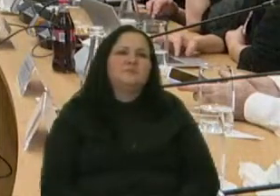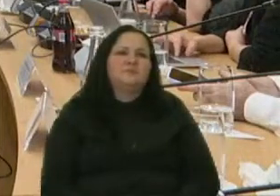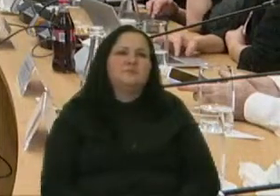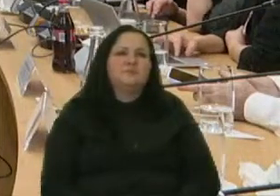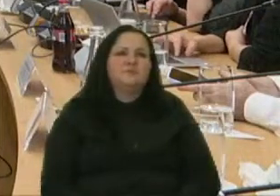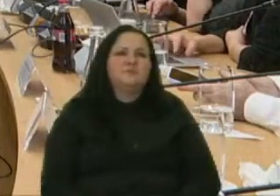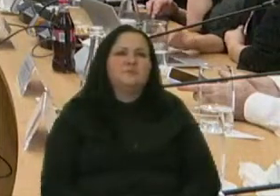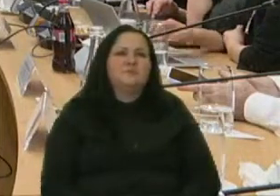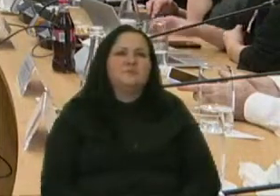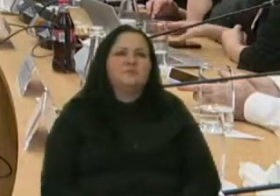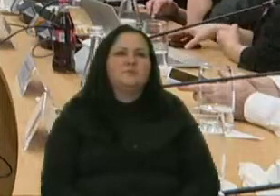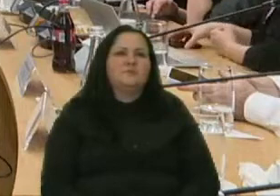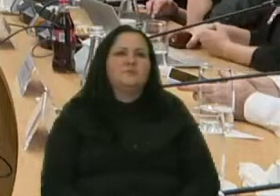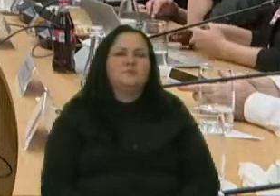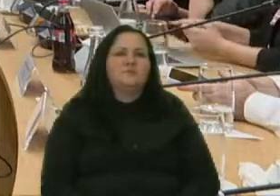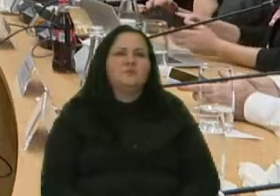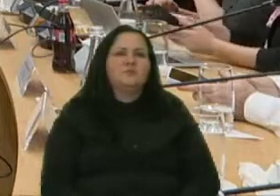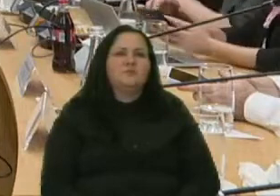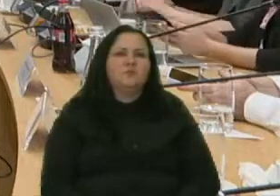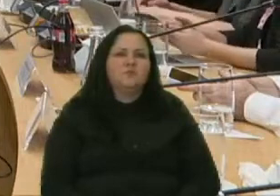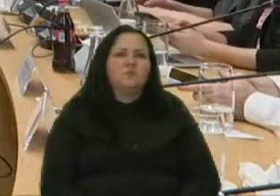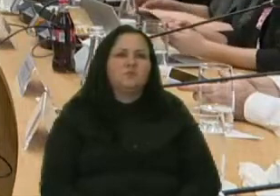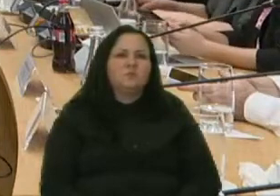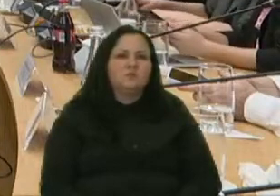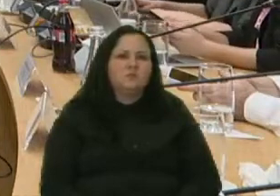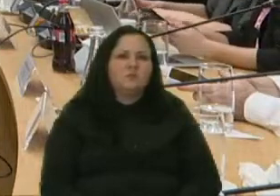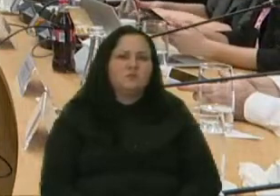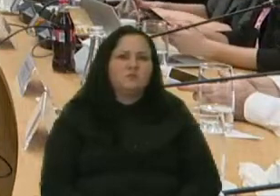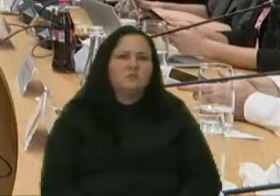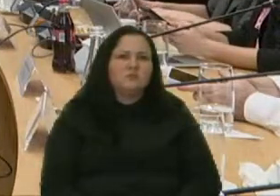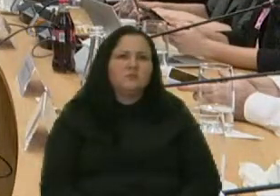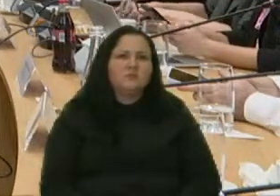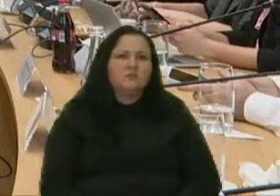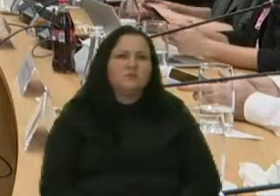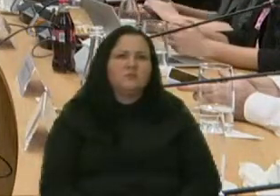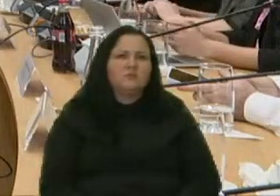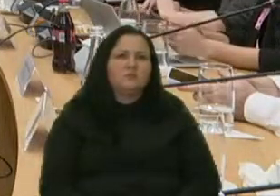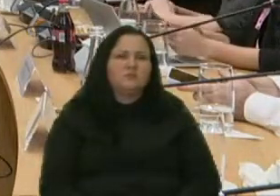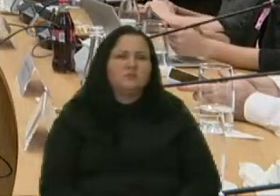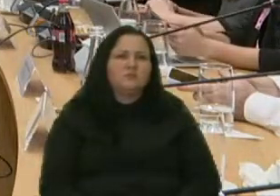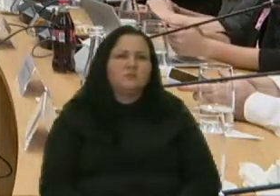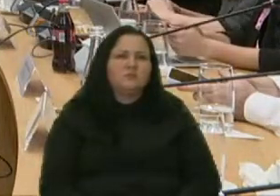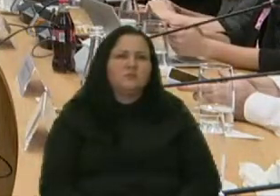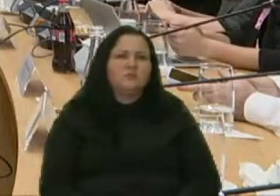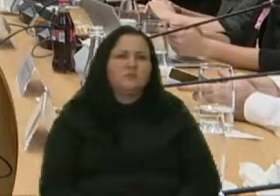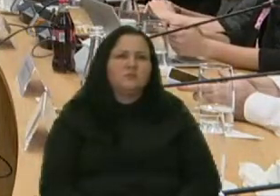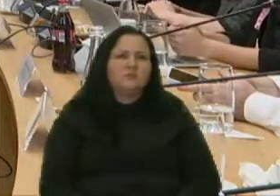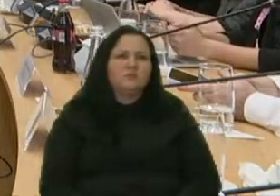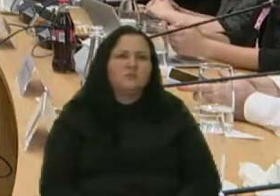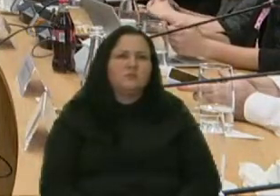director doamna Ok dar acuma jocul acesta de